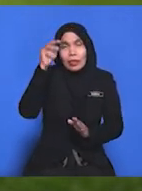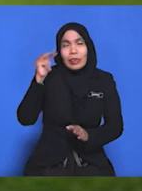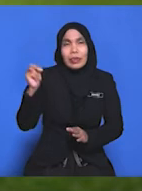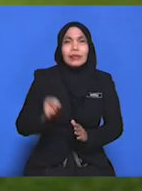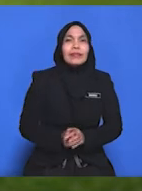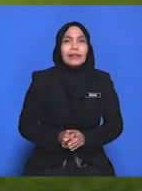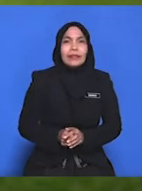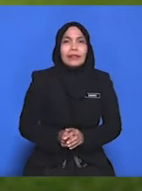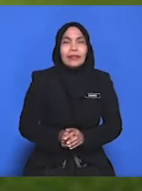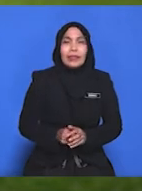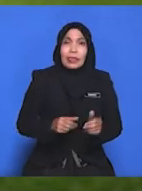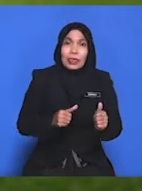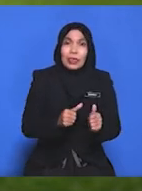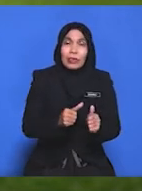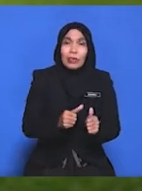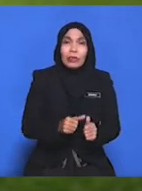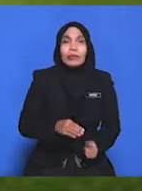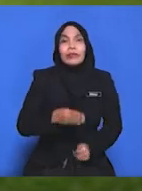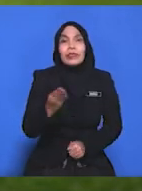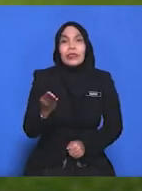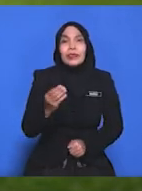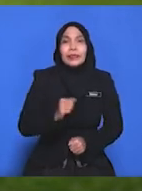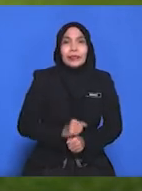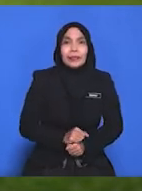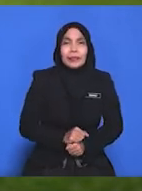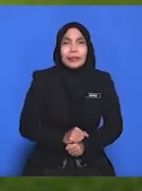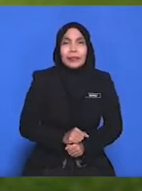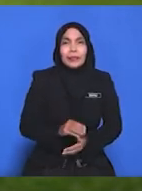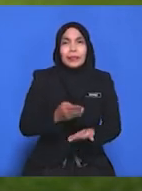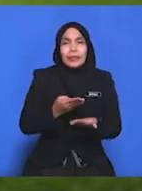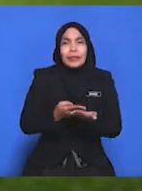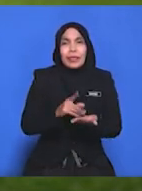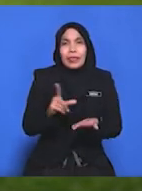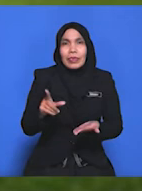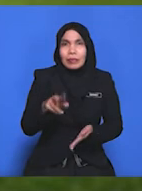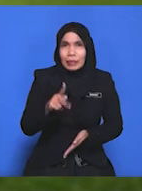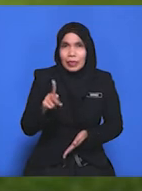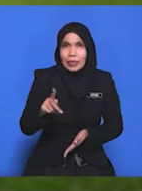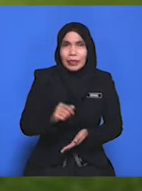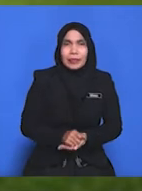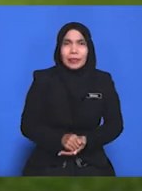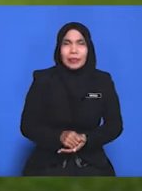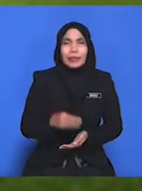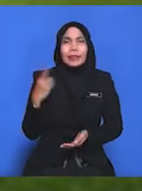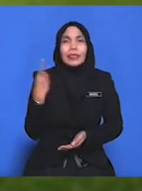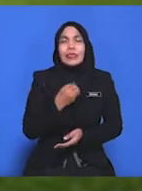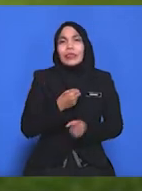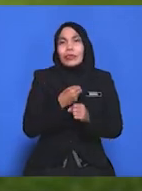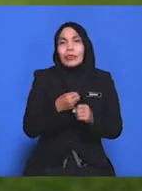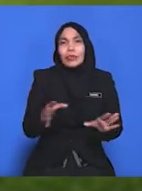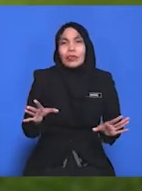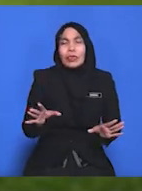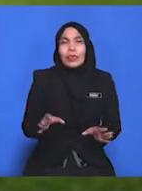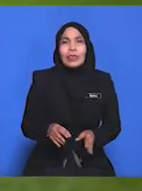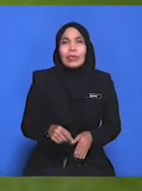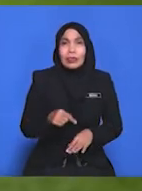sesuatu bidang atau kemahiran. Baiklah, pelajar-pelajar sekalian. Kita sudah berada di penghujung